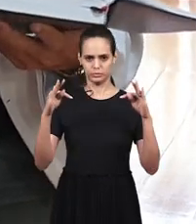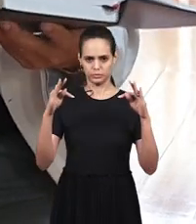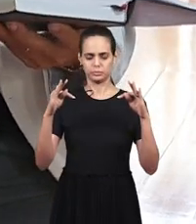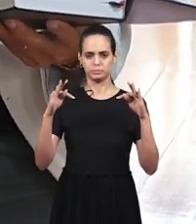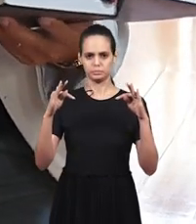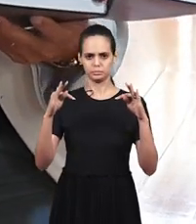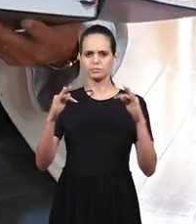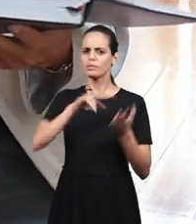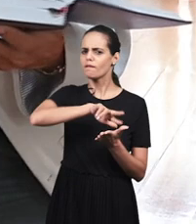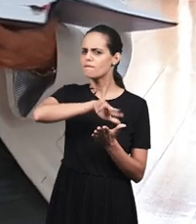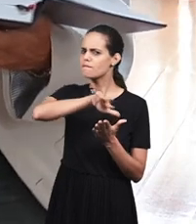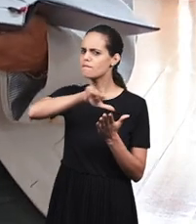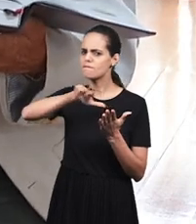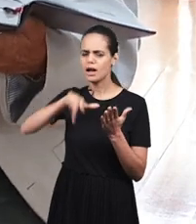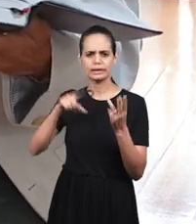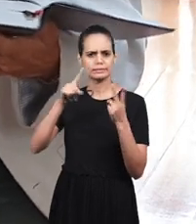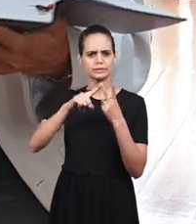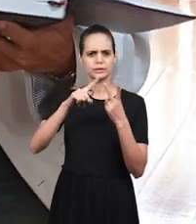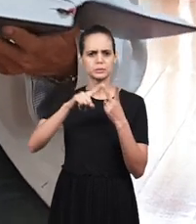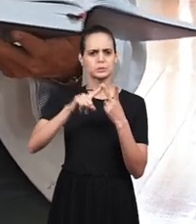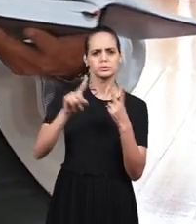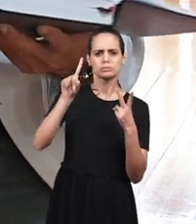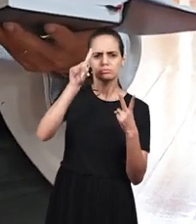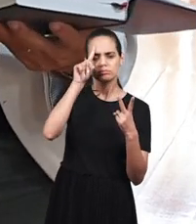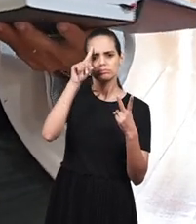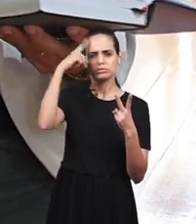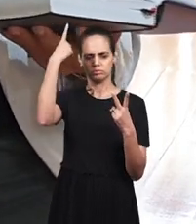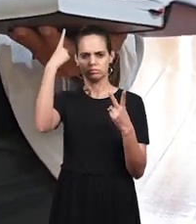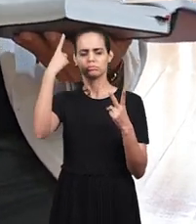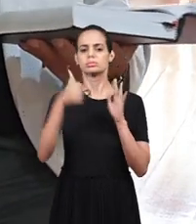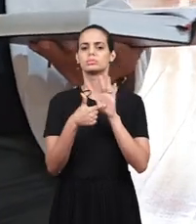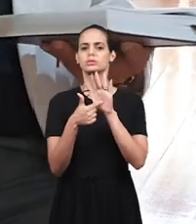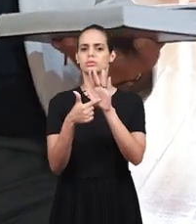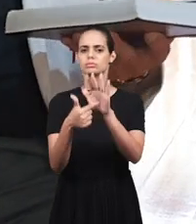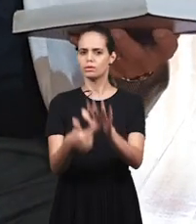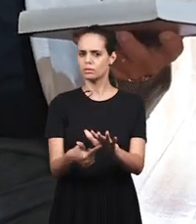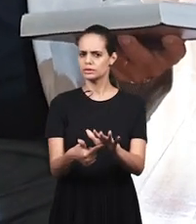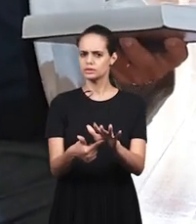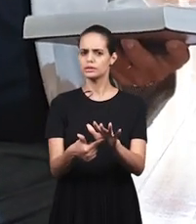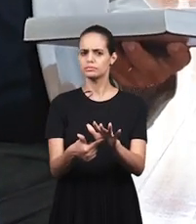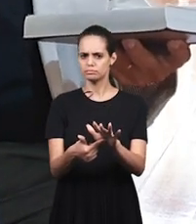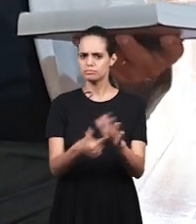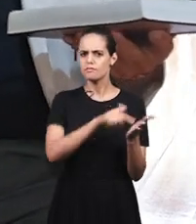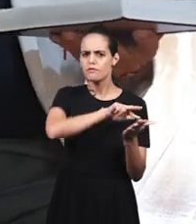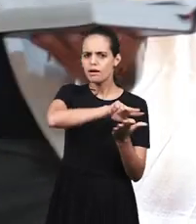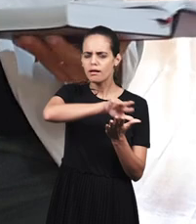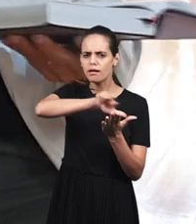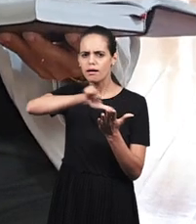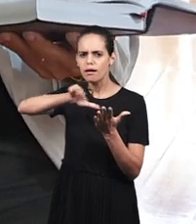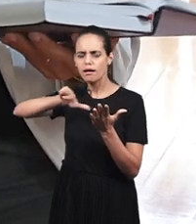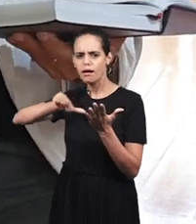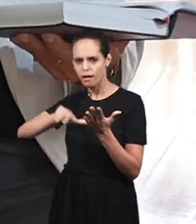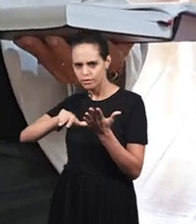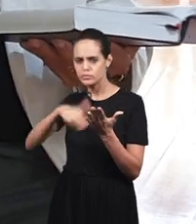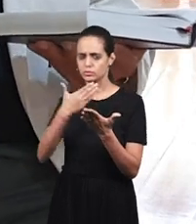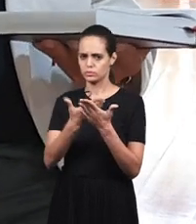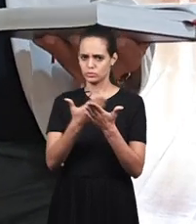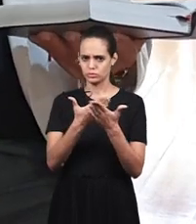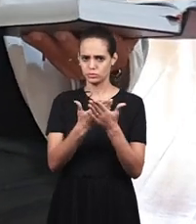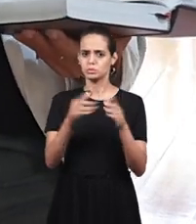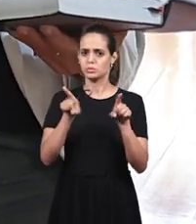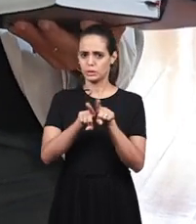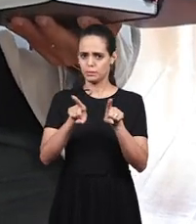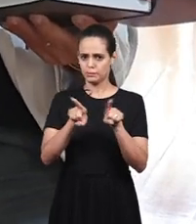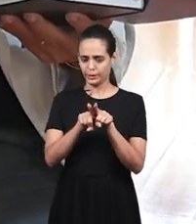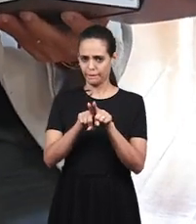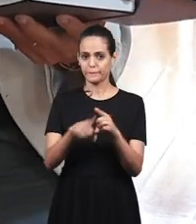Аллегории, они различны, и мы можем видеть многие из них. И в течение этих изучений мы увидим эти